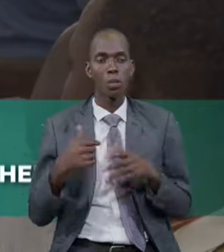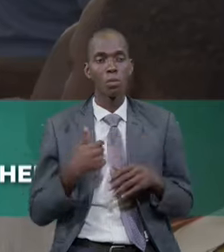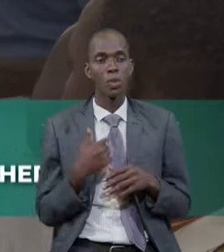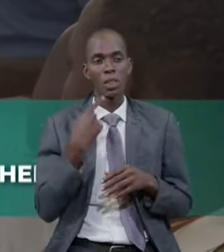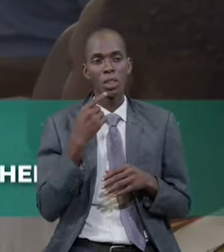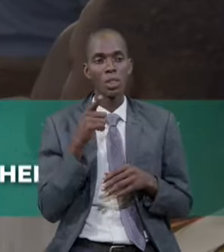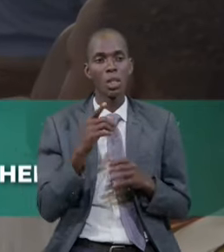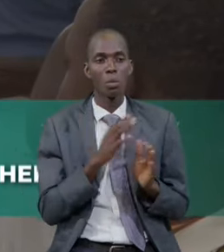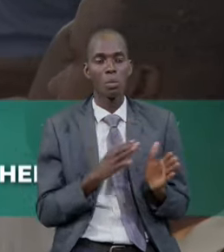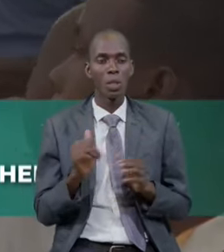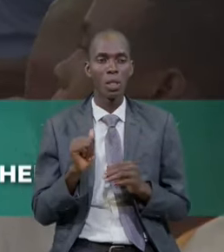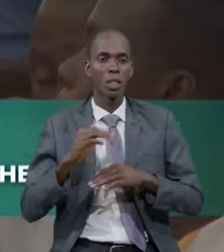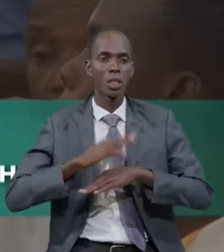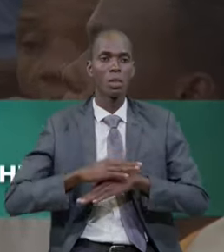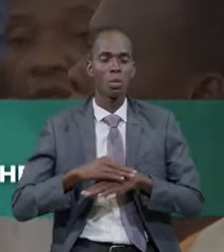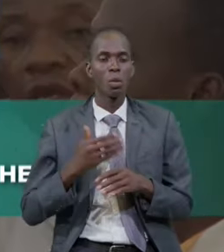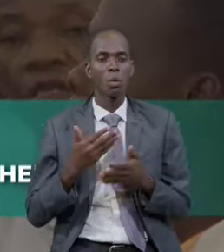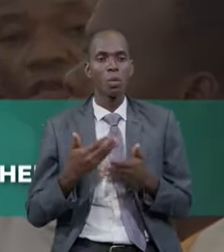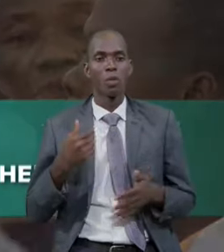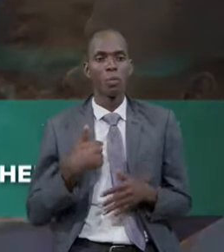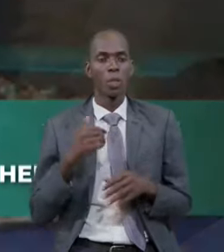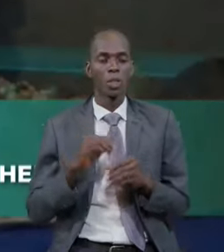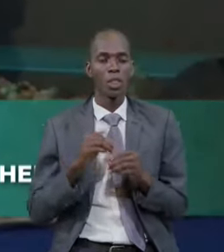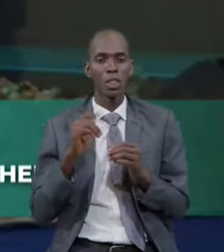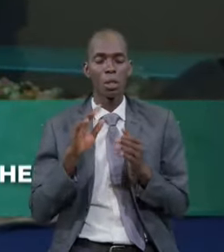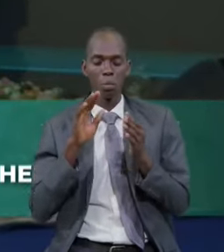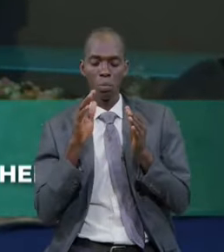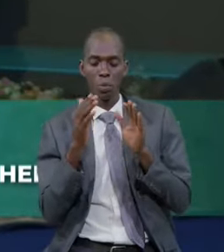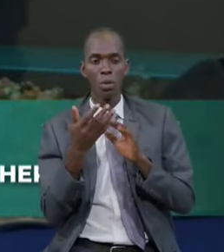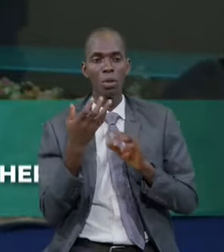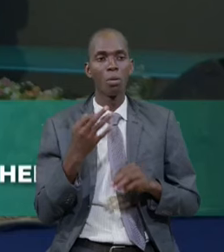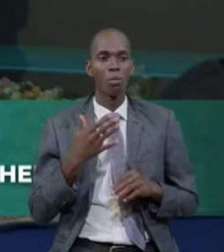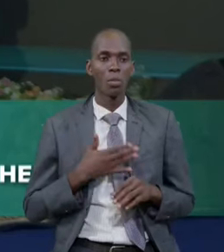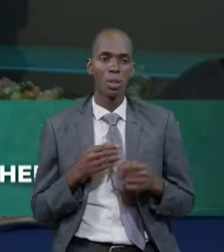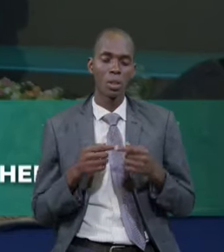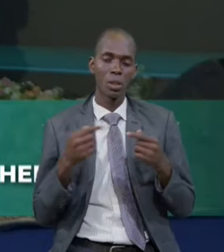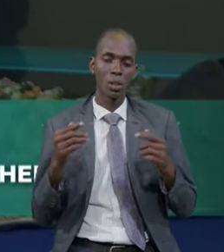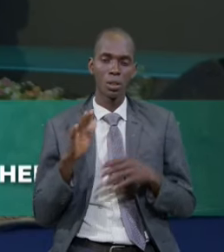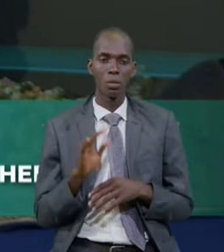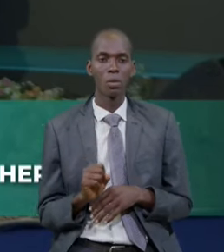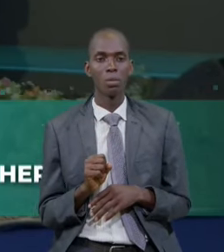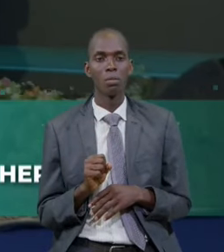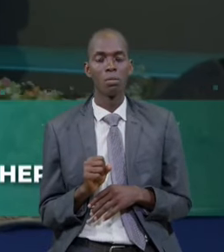tu dresses devant moi une table en face de mes ennemis adversaires.